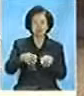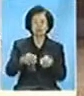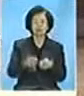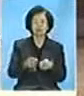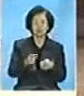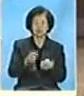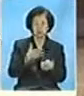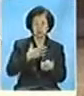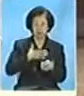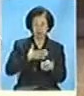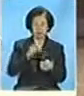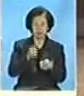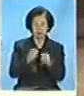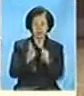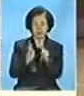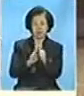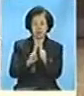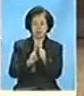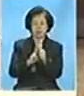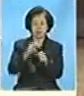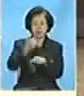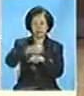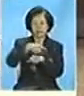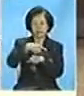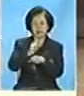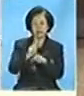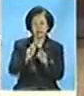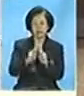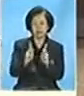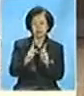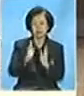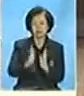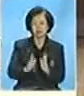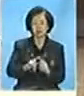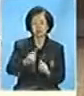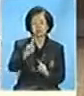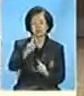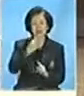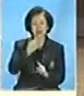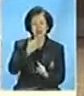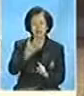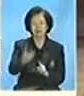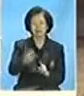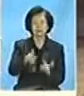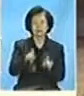รองประธานกรรมการคนที่1โดยตลอดมาเช่นเดียวกัน